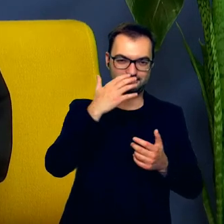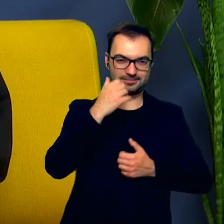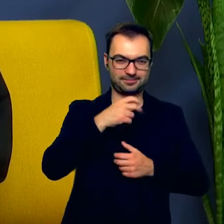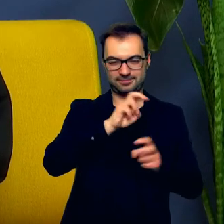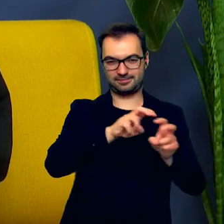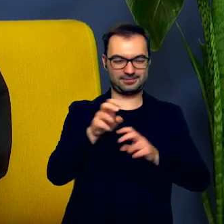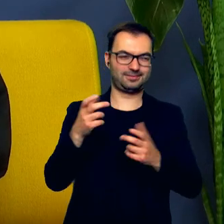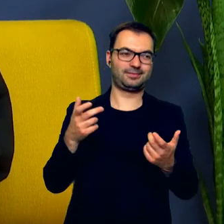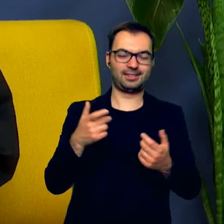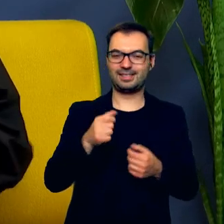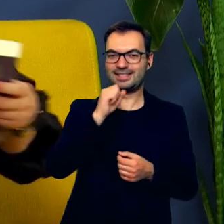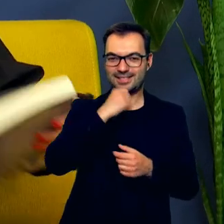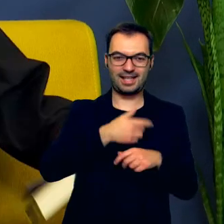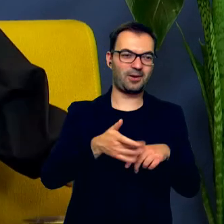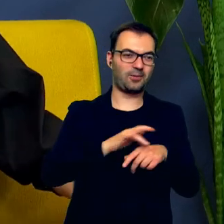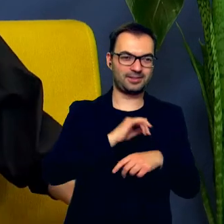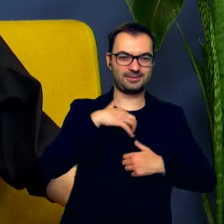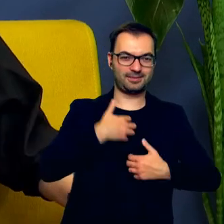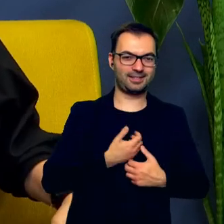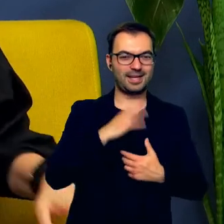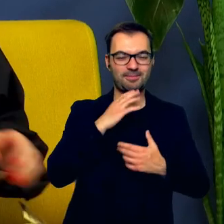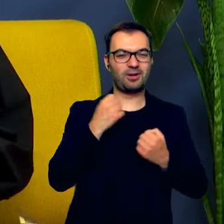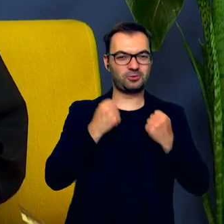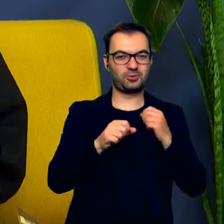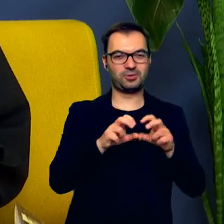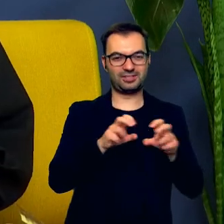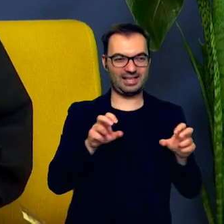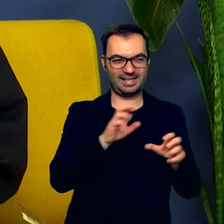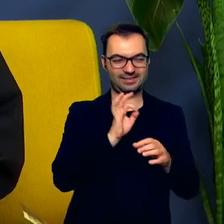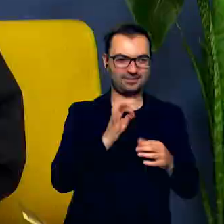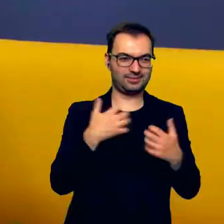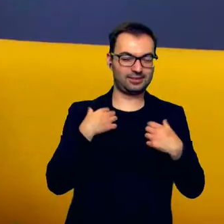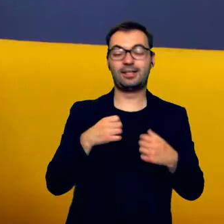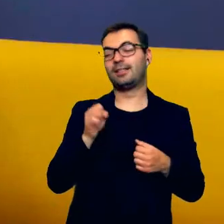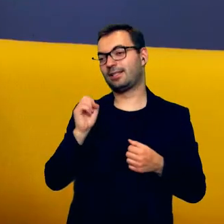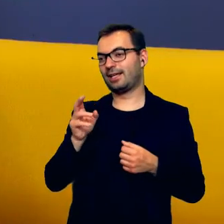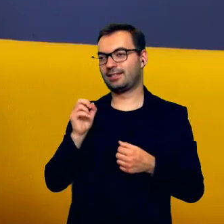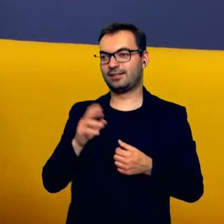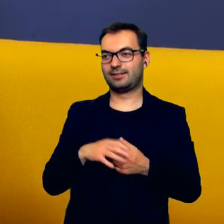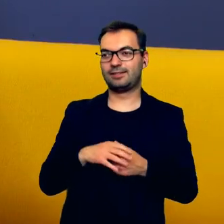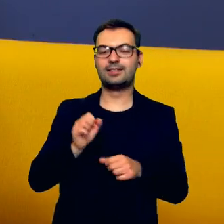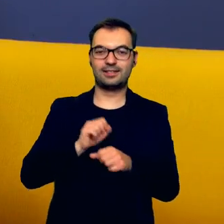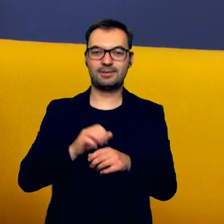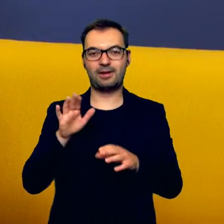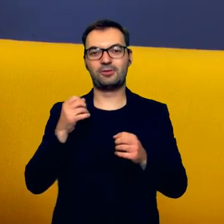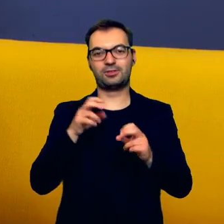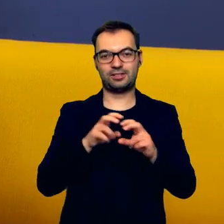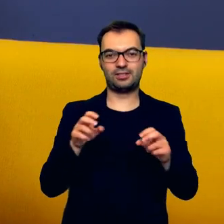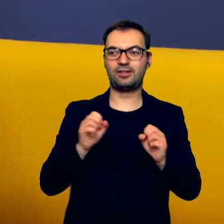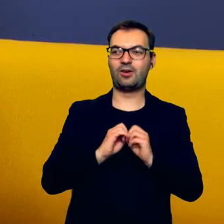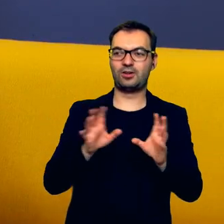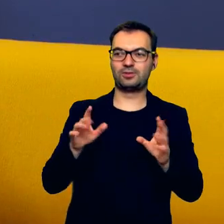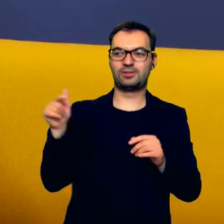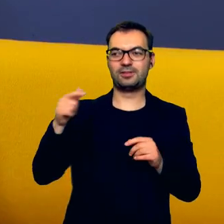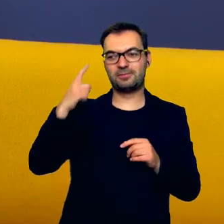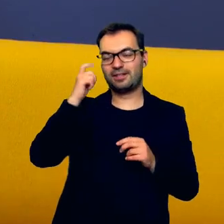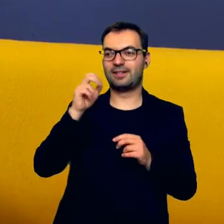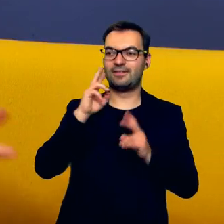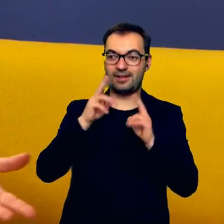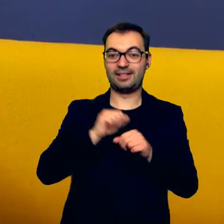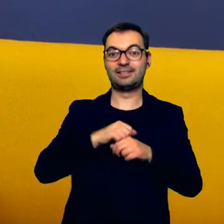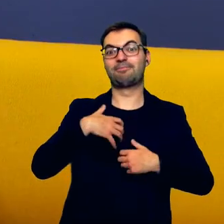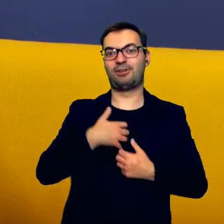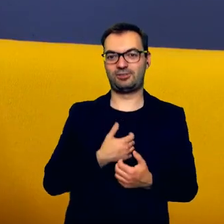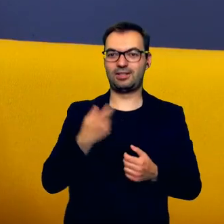łysy i zmęczony. On jest w jakimś chyba takim trudnym męskim momencie. No tak. Jest w trudnym momencie. Oczywiście, no, trzeba wziąć pod uwagę, że rzeczywiście